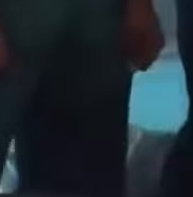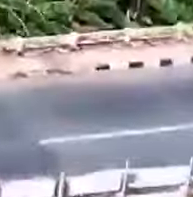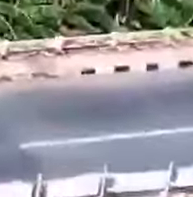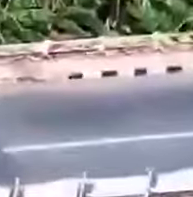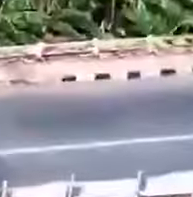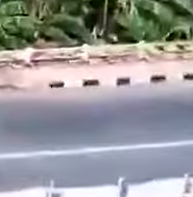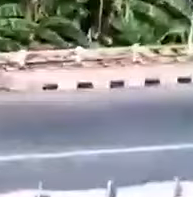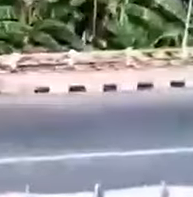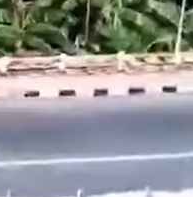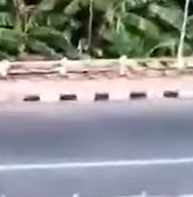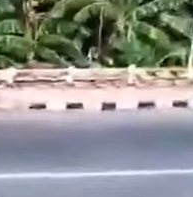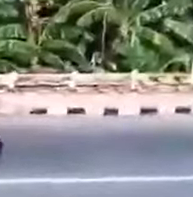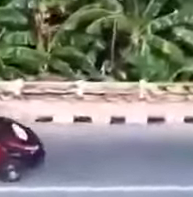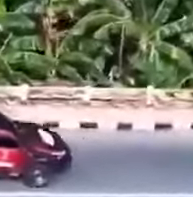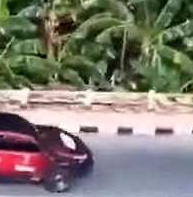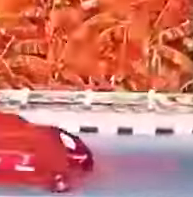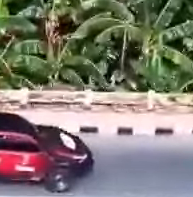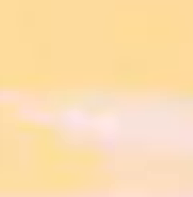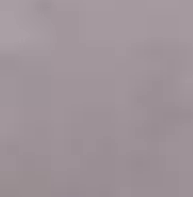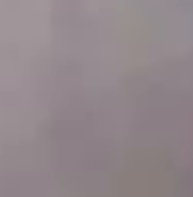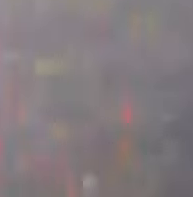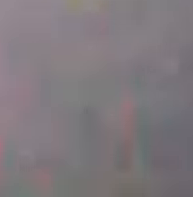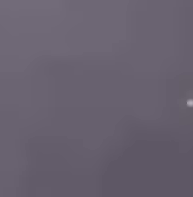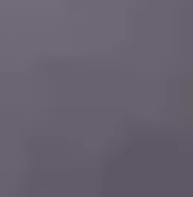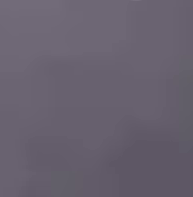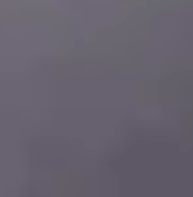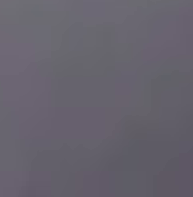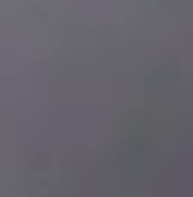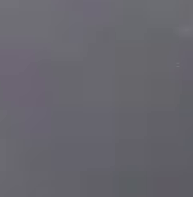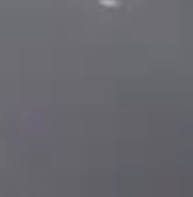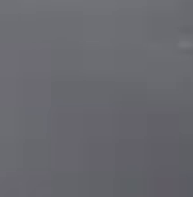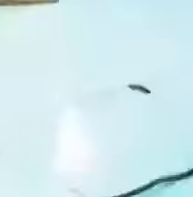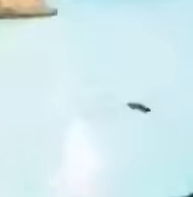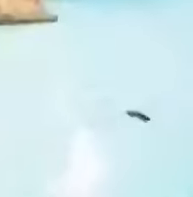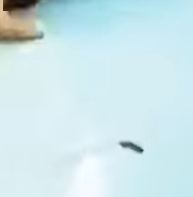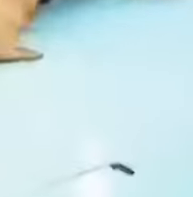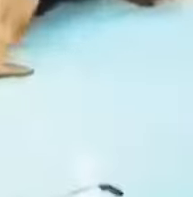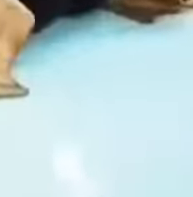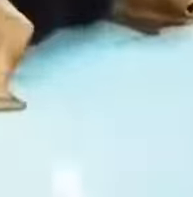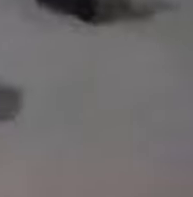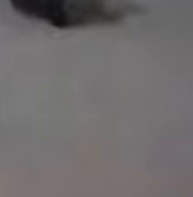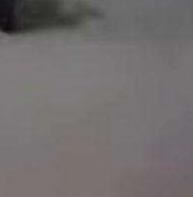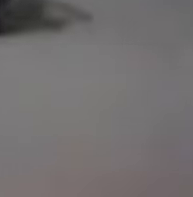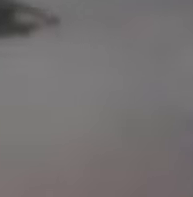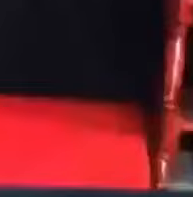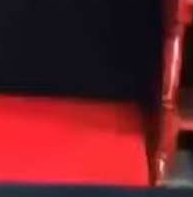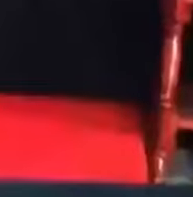persatuan, kedamaian, dan pentingnya partisipasi aktif dalam demokrasi.